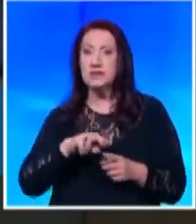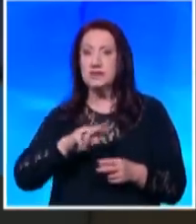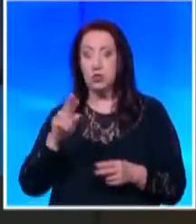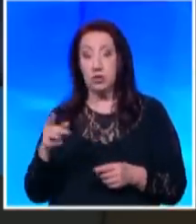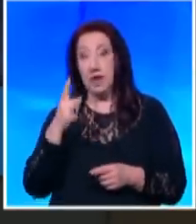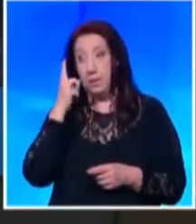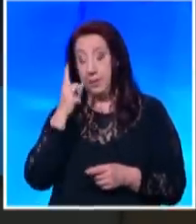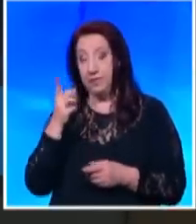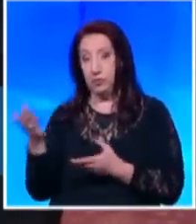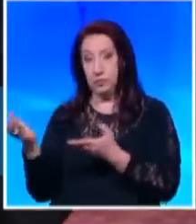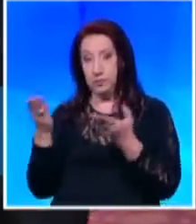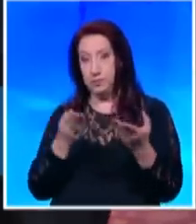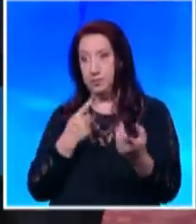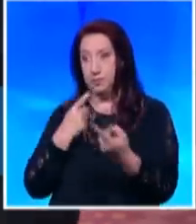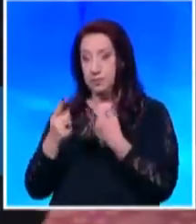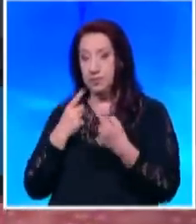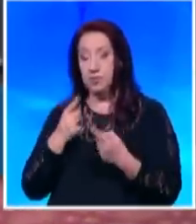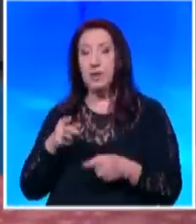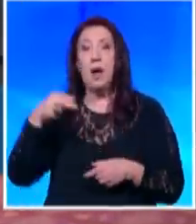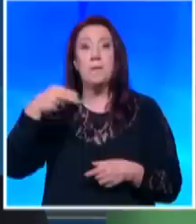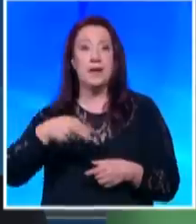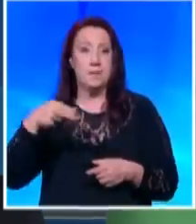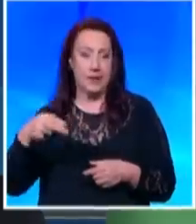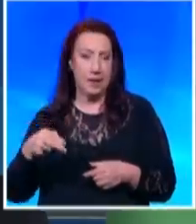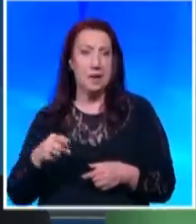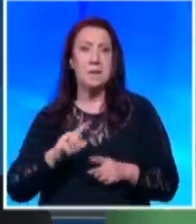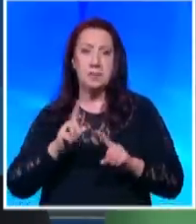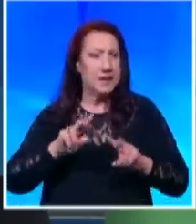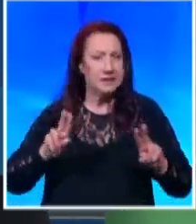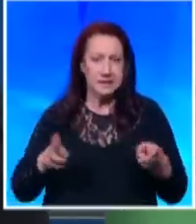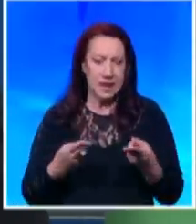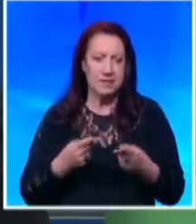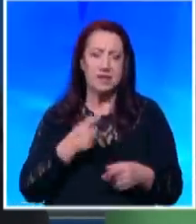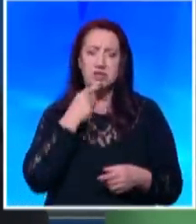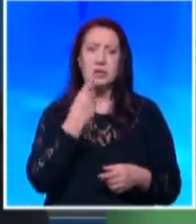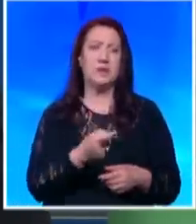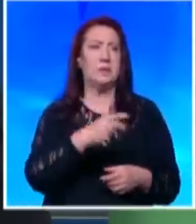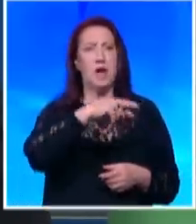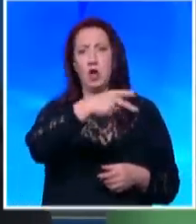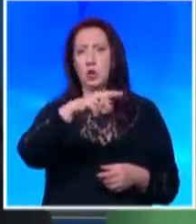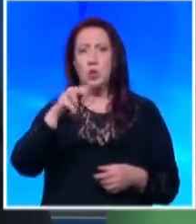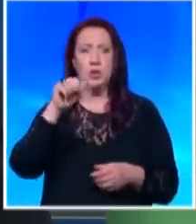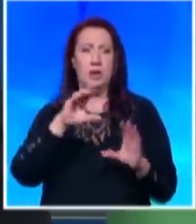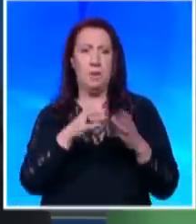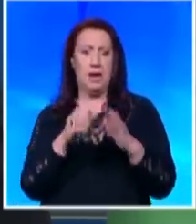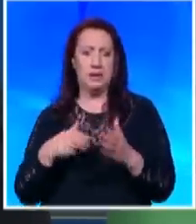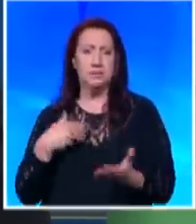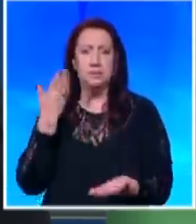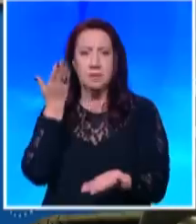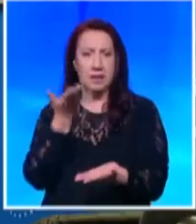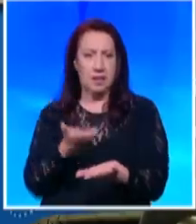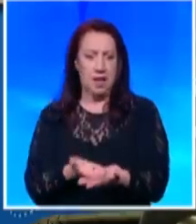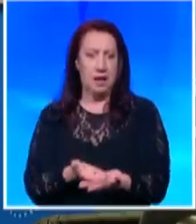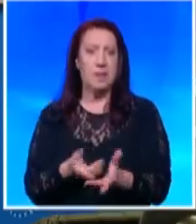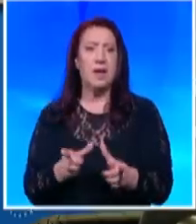България. Ако не стане, към останалите партии. Ние слагаме мандата на масата, търсим отговорните